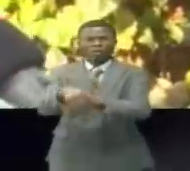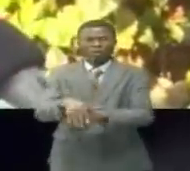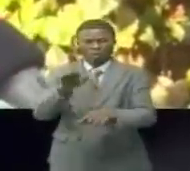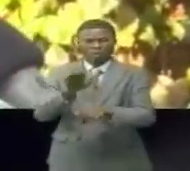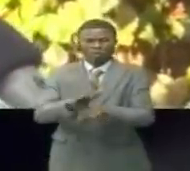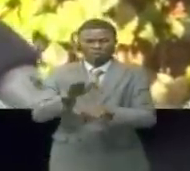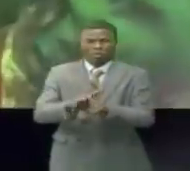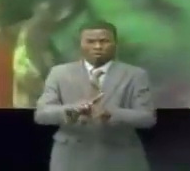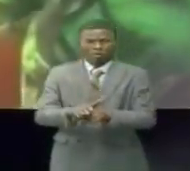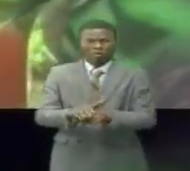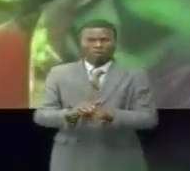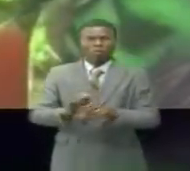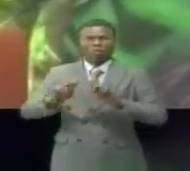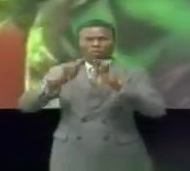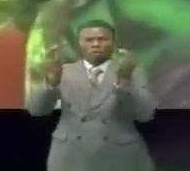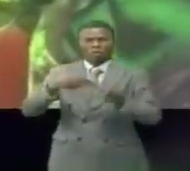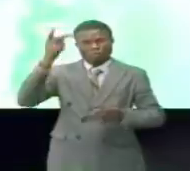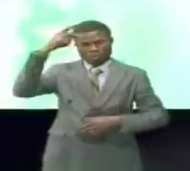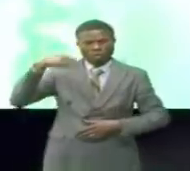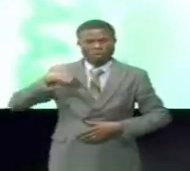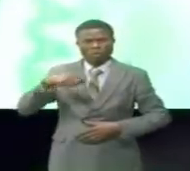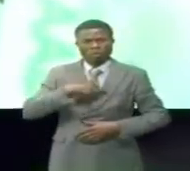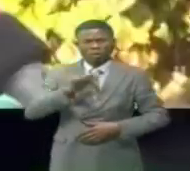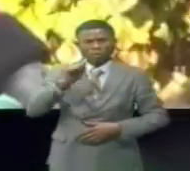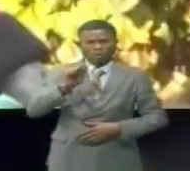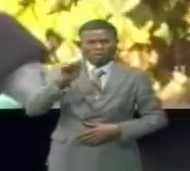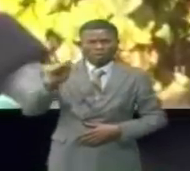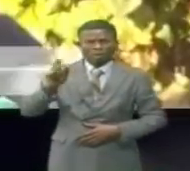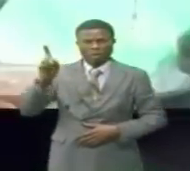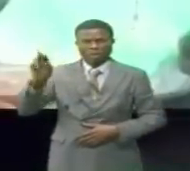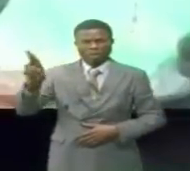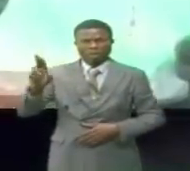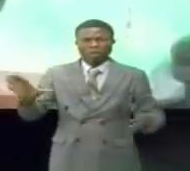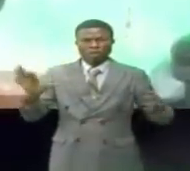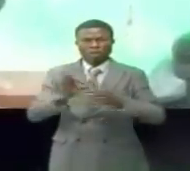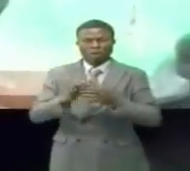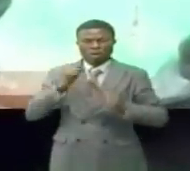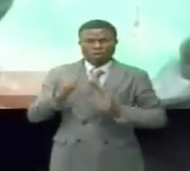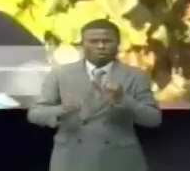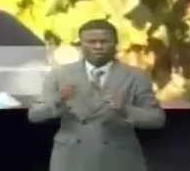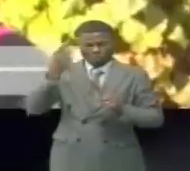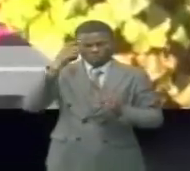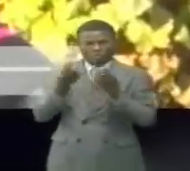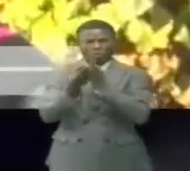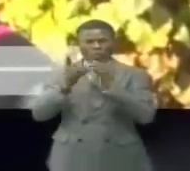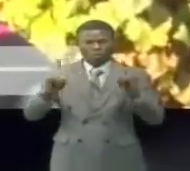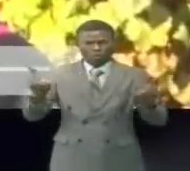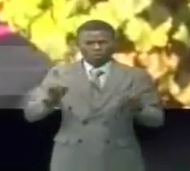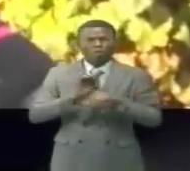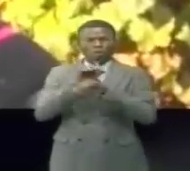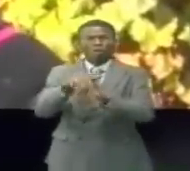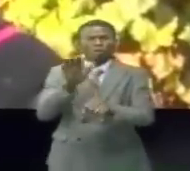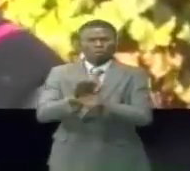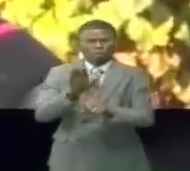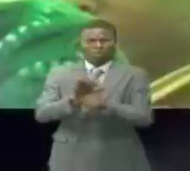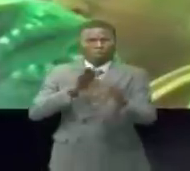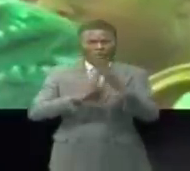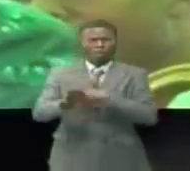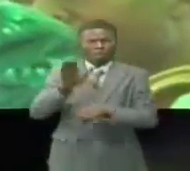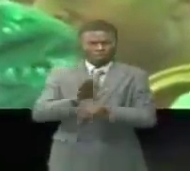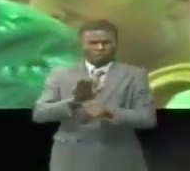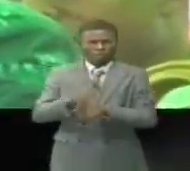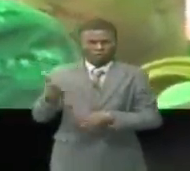massive dans notre parti politique AADR, Alliance active pour la démocratie. Adhérez-vous